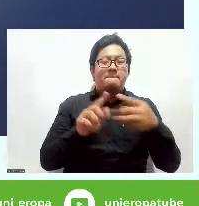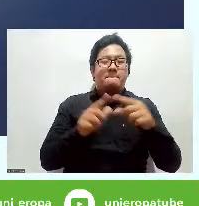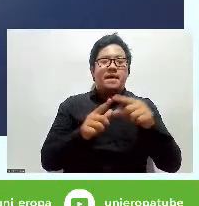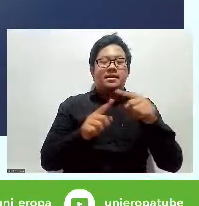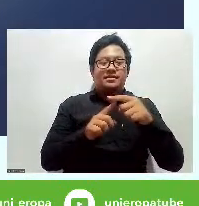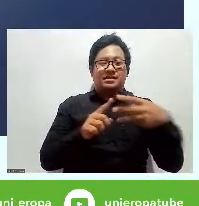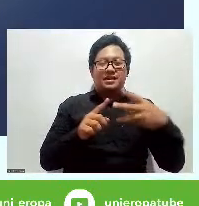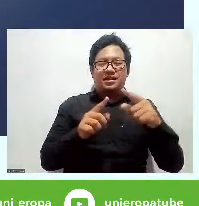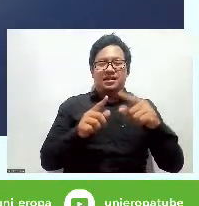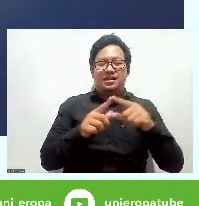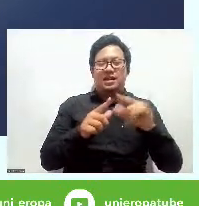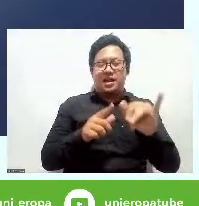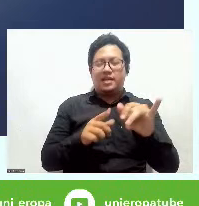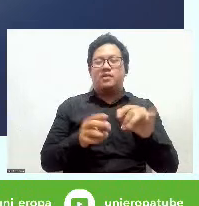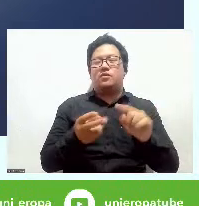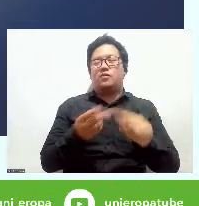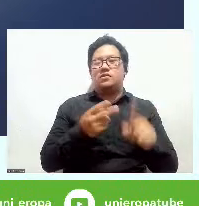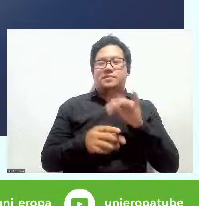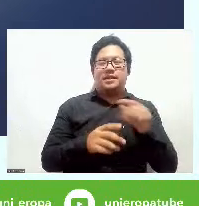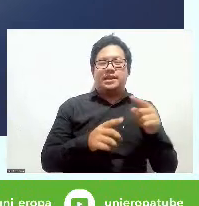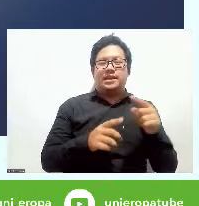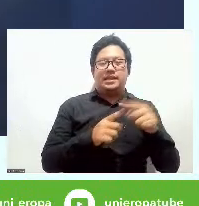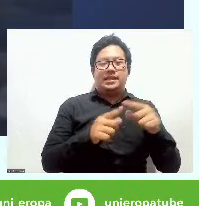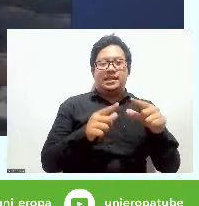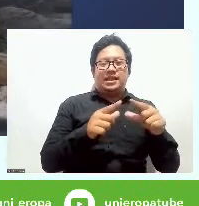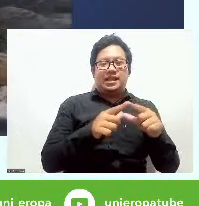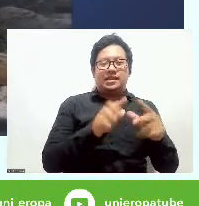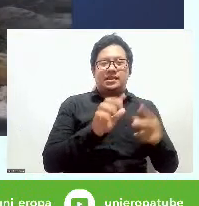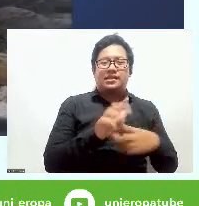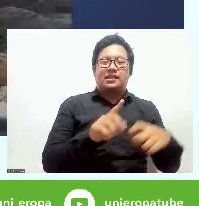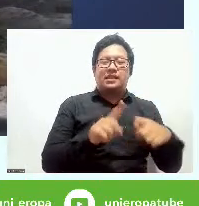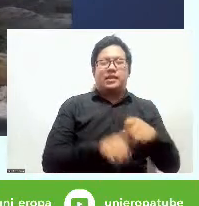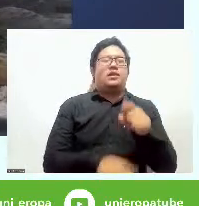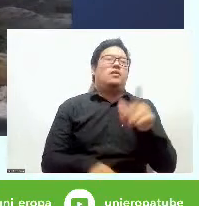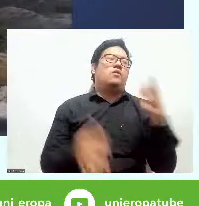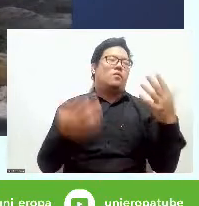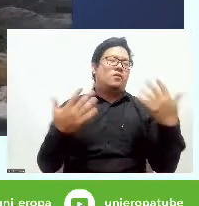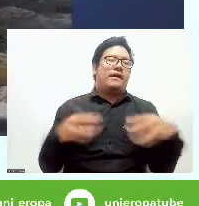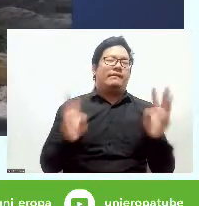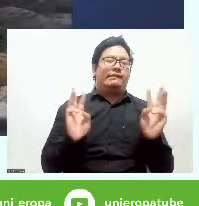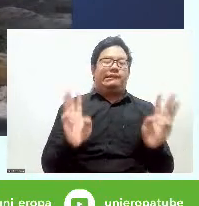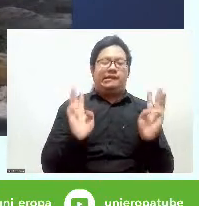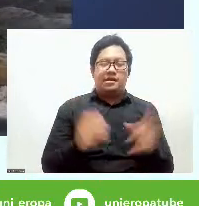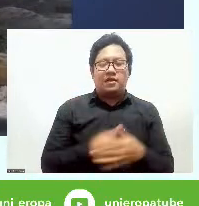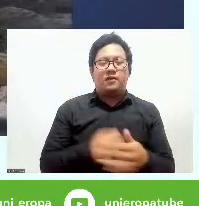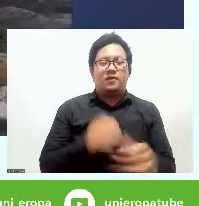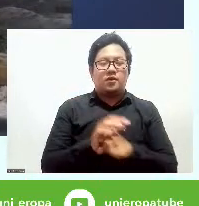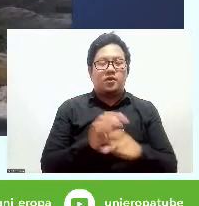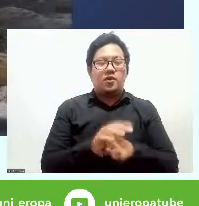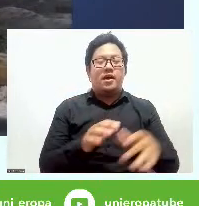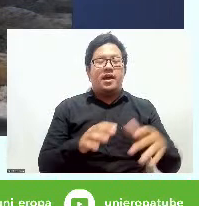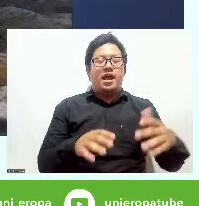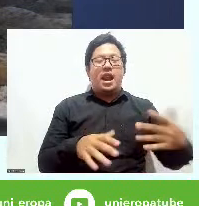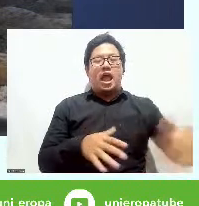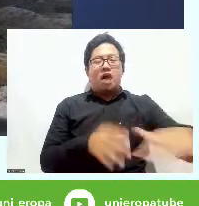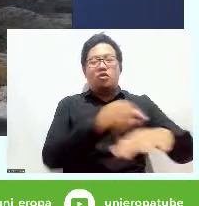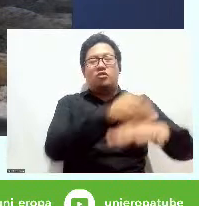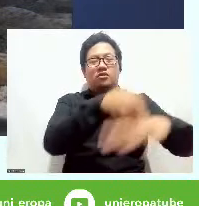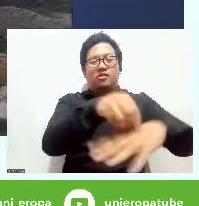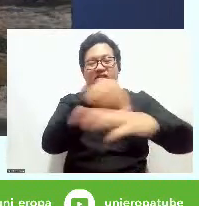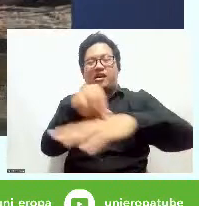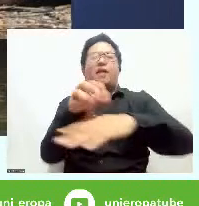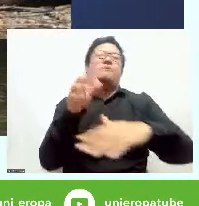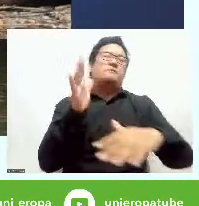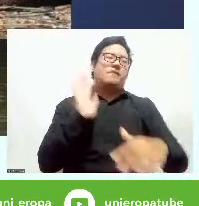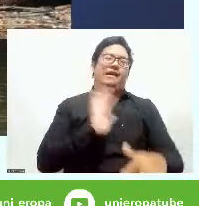seng yaitu itu wajar banget ya masa kita ketemu lebih di laut tapi bukan berarti kita tidak bisa mengurangi itu balik lagi